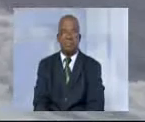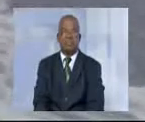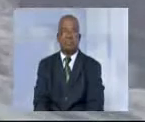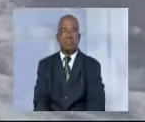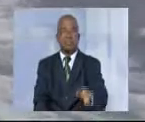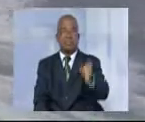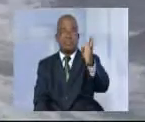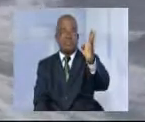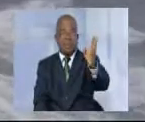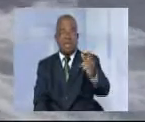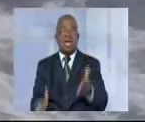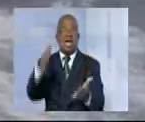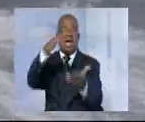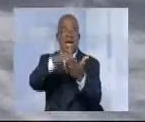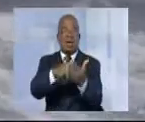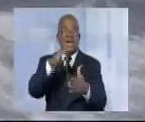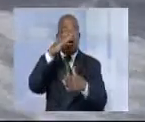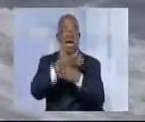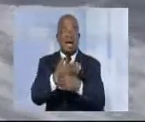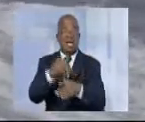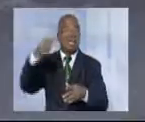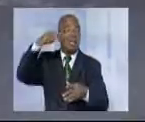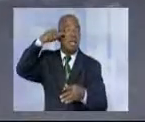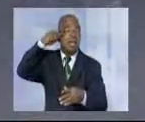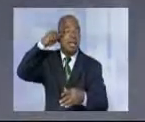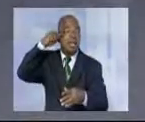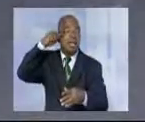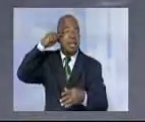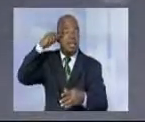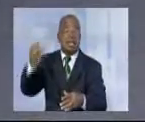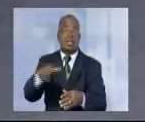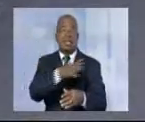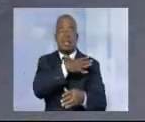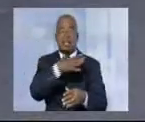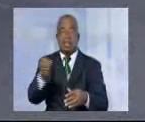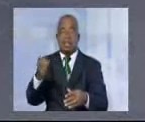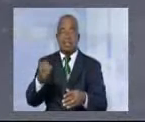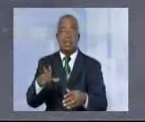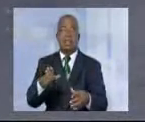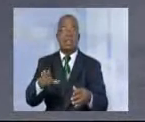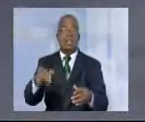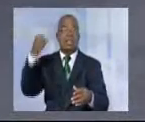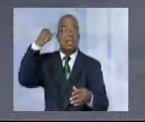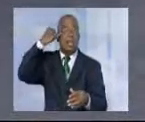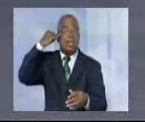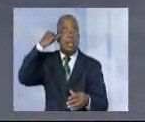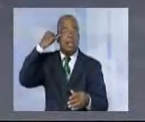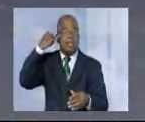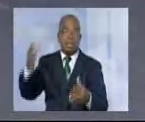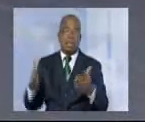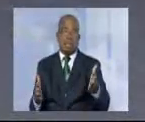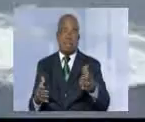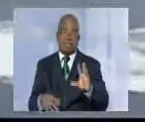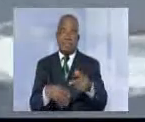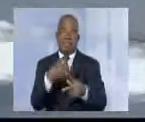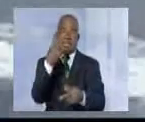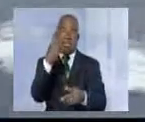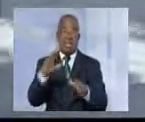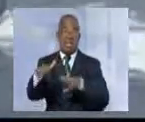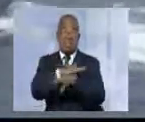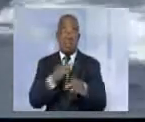Nouvelle tension diplomatique entre la Chine et le Japon. Une flottille chinoise de 8 navires est entrée mardi dans les eaux territoriales disputées des